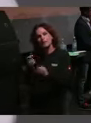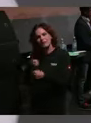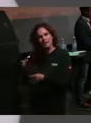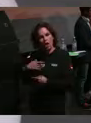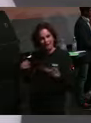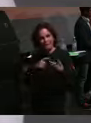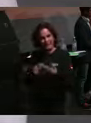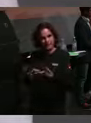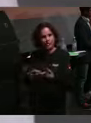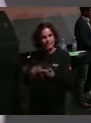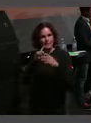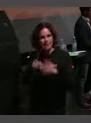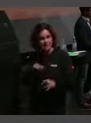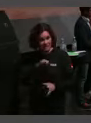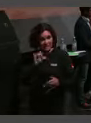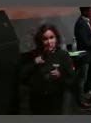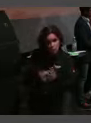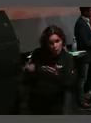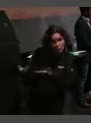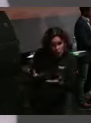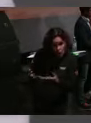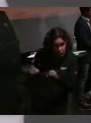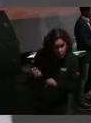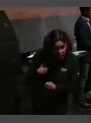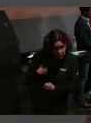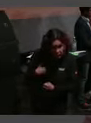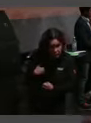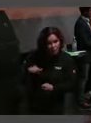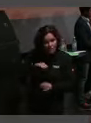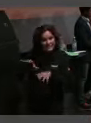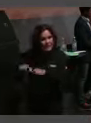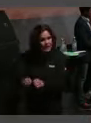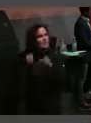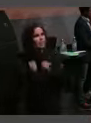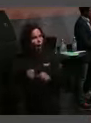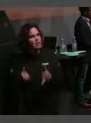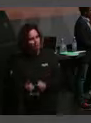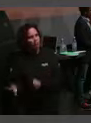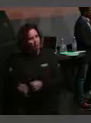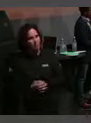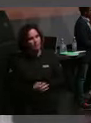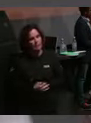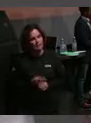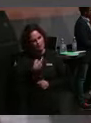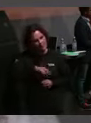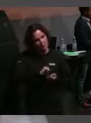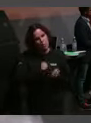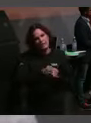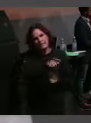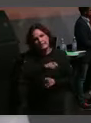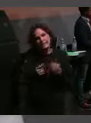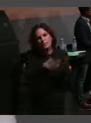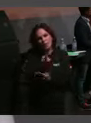noen kommer og spør, kan vi få kraft, og de har det tilgjengelig, så de nødt til å si ja. Det kan at vi som politikere nødt til å